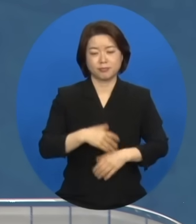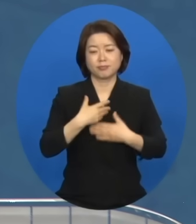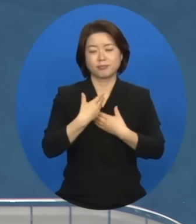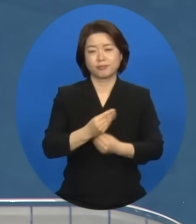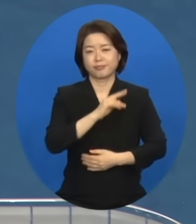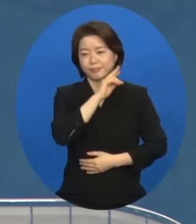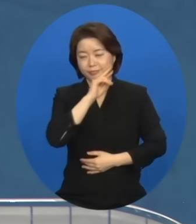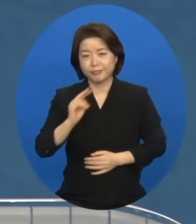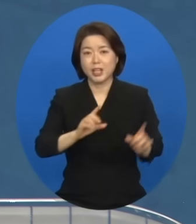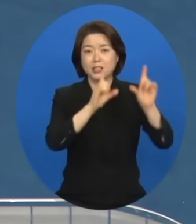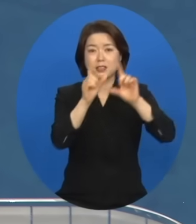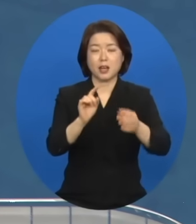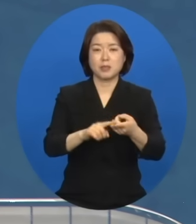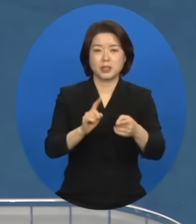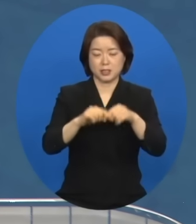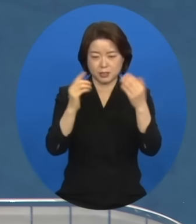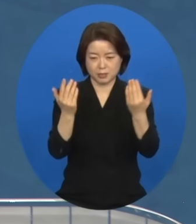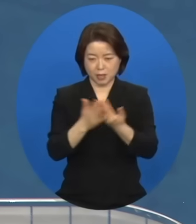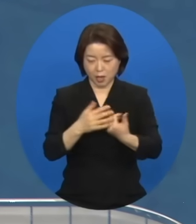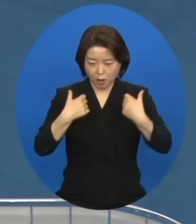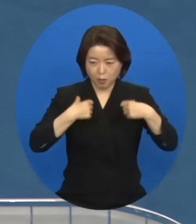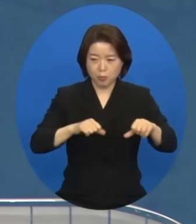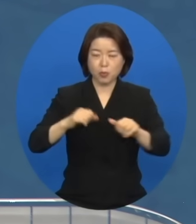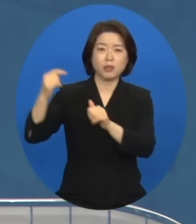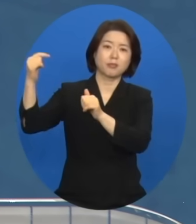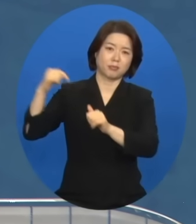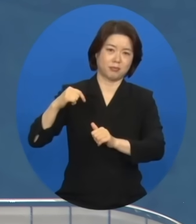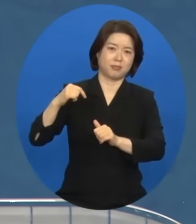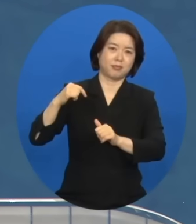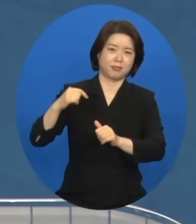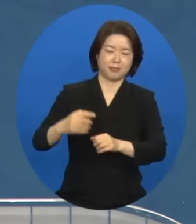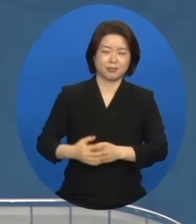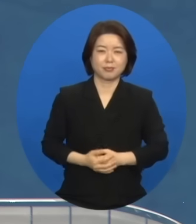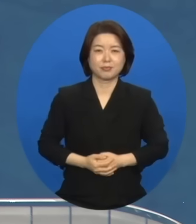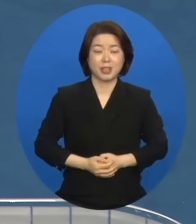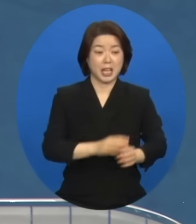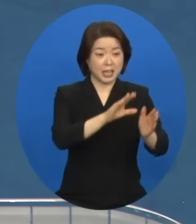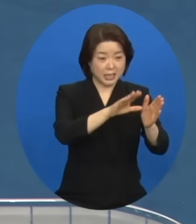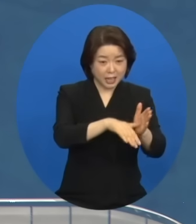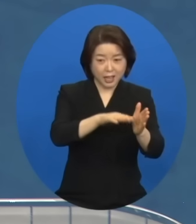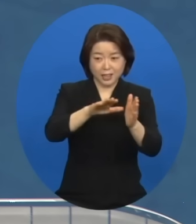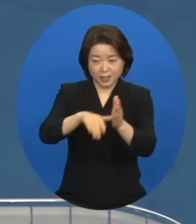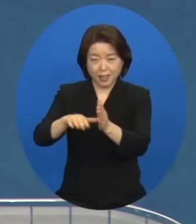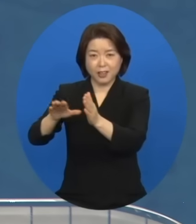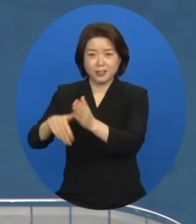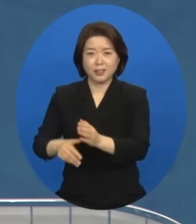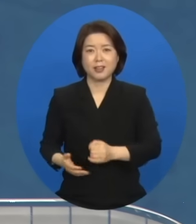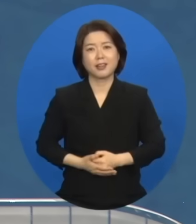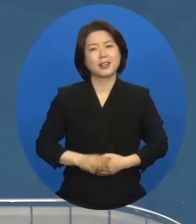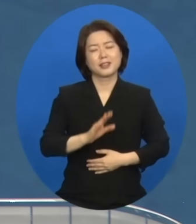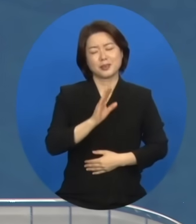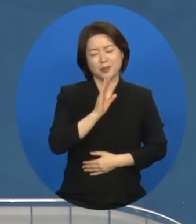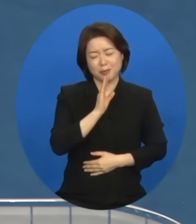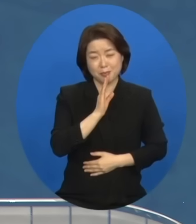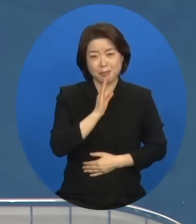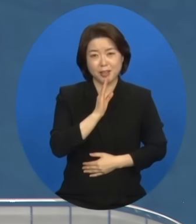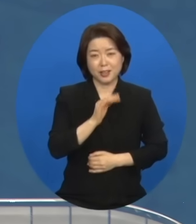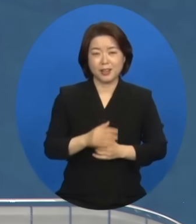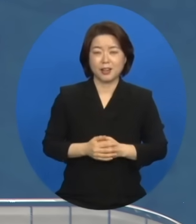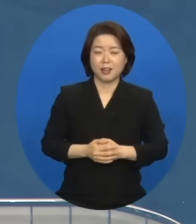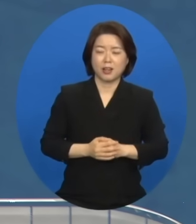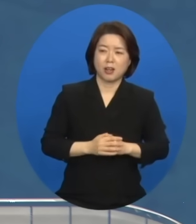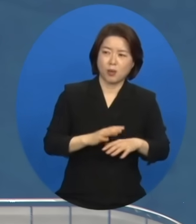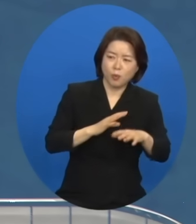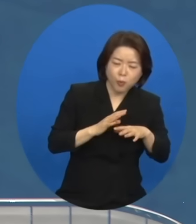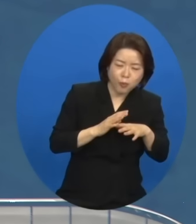대한 것을 다 내려놓게 하셨어요. 그때마다 정말 그렇게